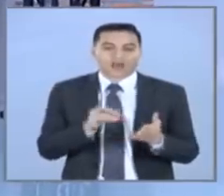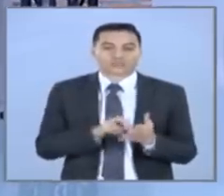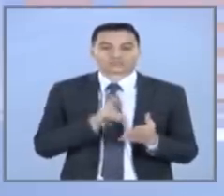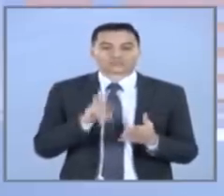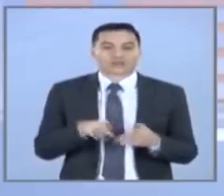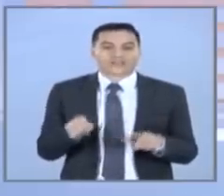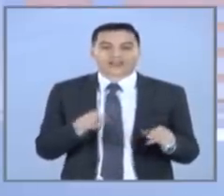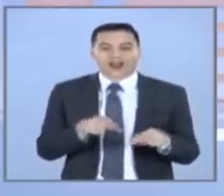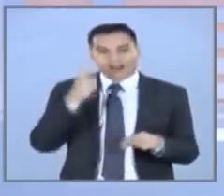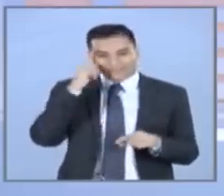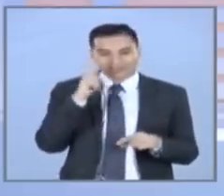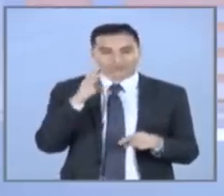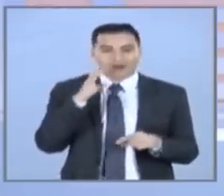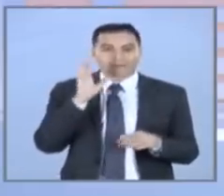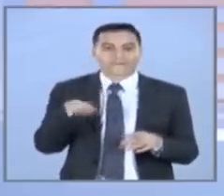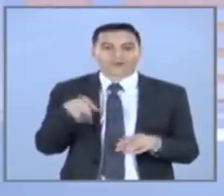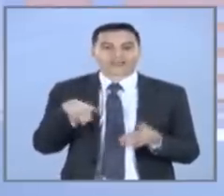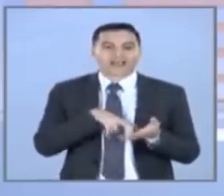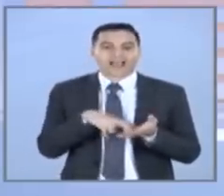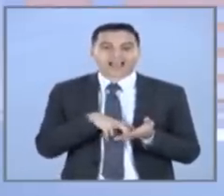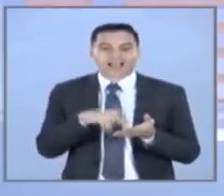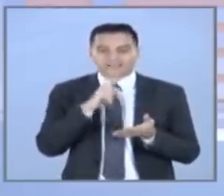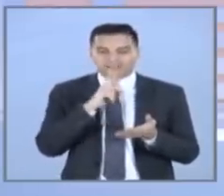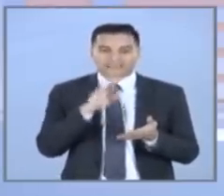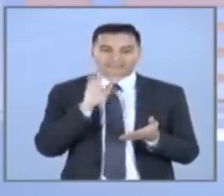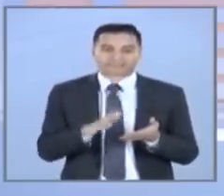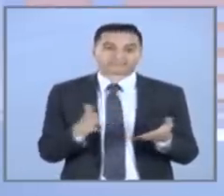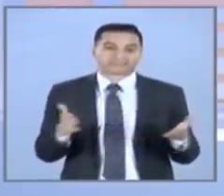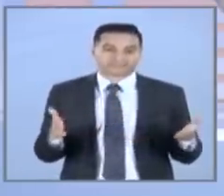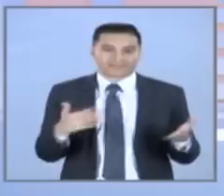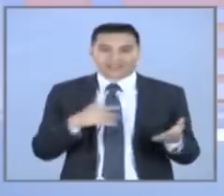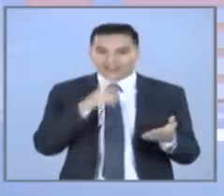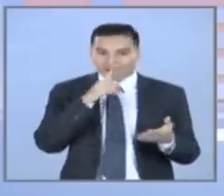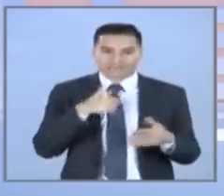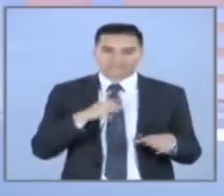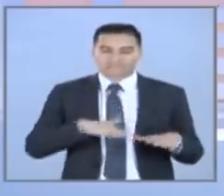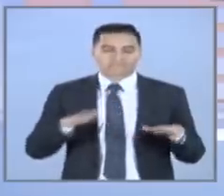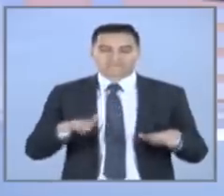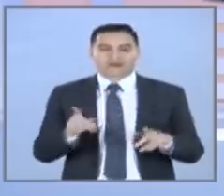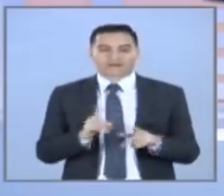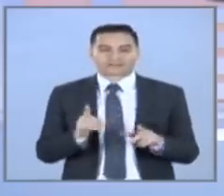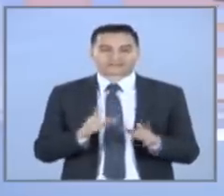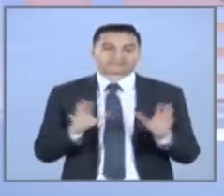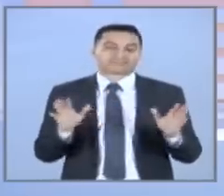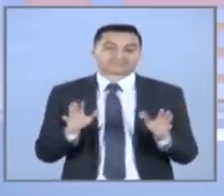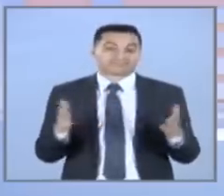ما يتجاوبش في الحلقه والاجابه كانت موجوده، ولكن كرولوس قال لهم ما حدش ياخد